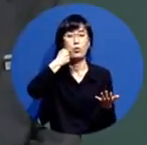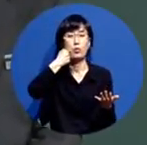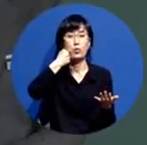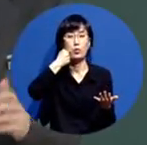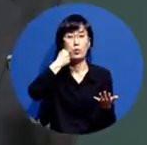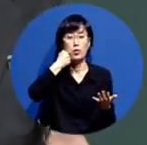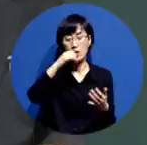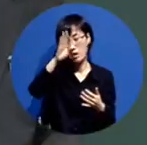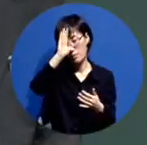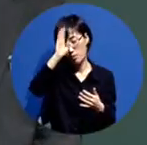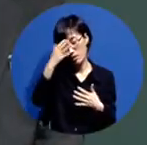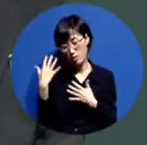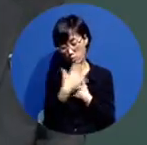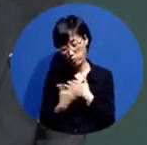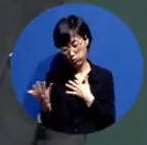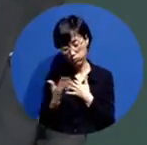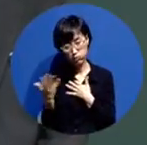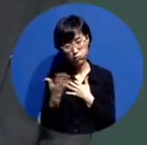많은 것들이 생각이 납니다.